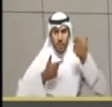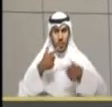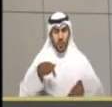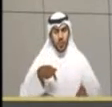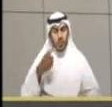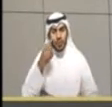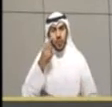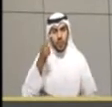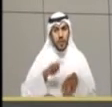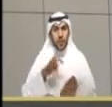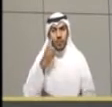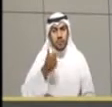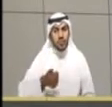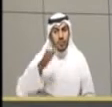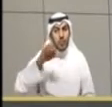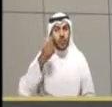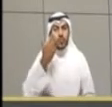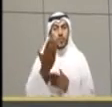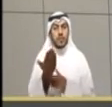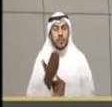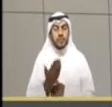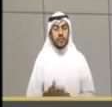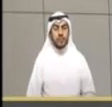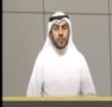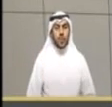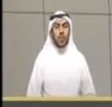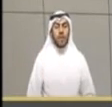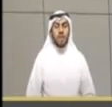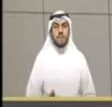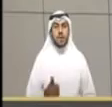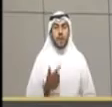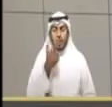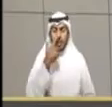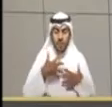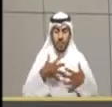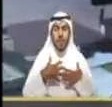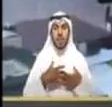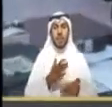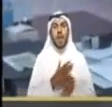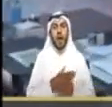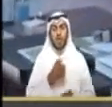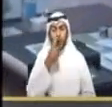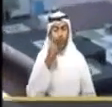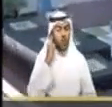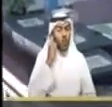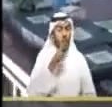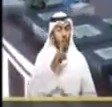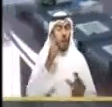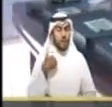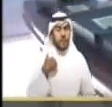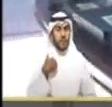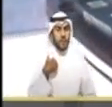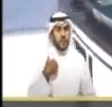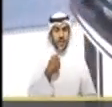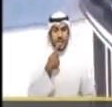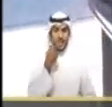واليوم راجعتهم عشان أخذ النتيجة. النتيجة أن في توقف في النفس وفي شخير فعلا. في العام الماضي استقبل